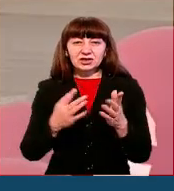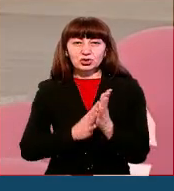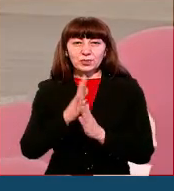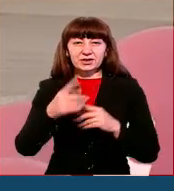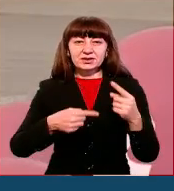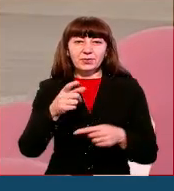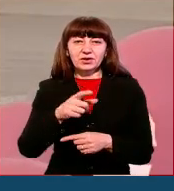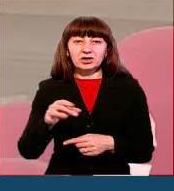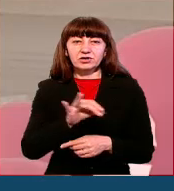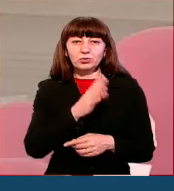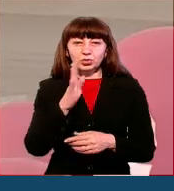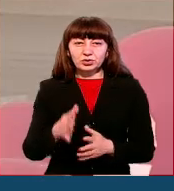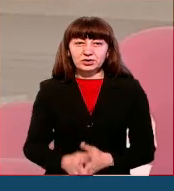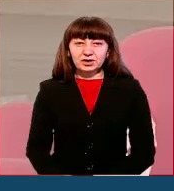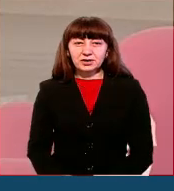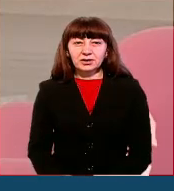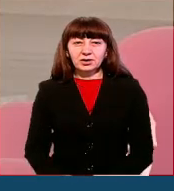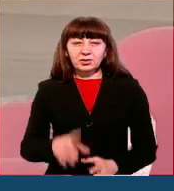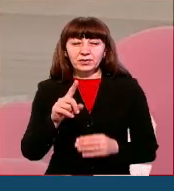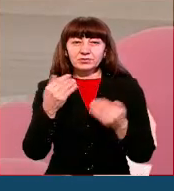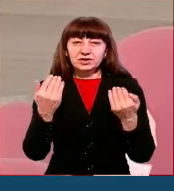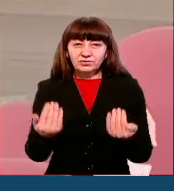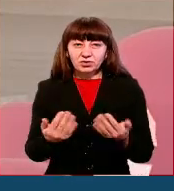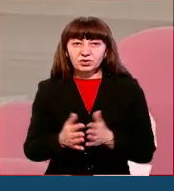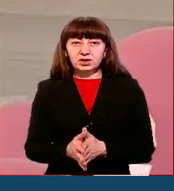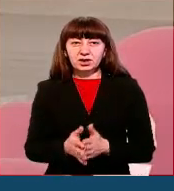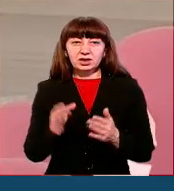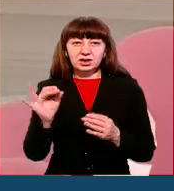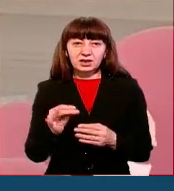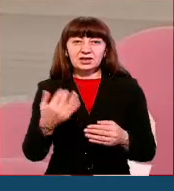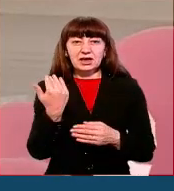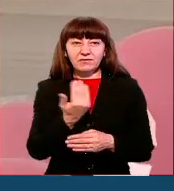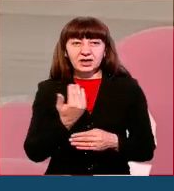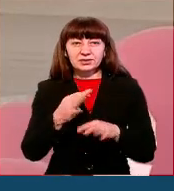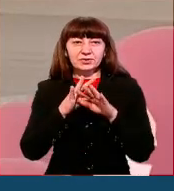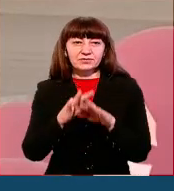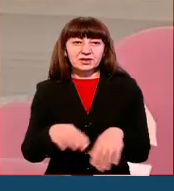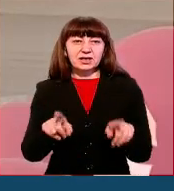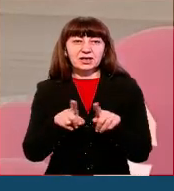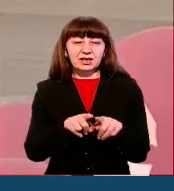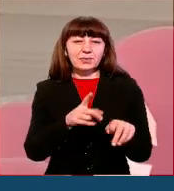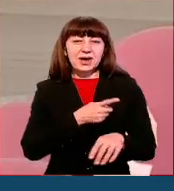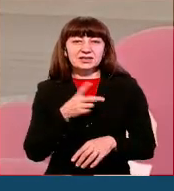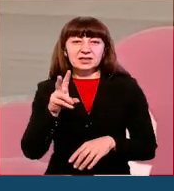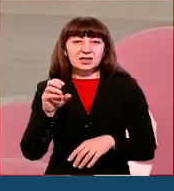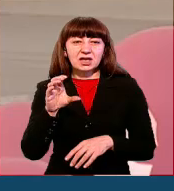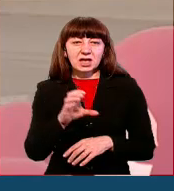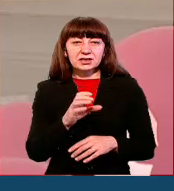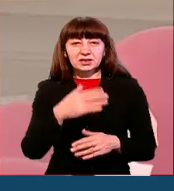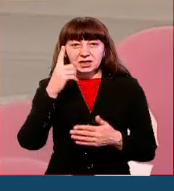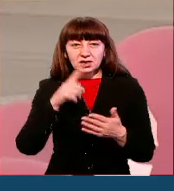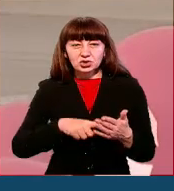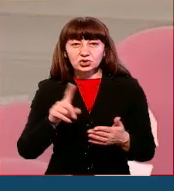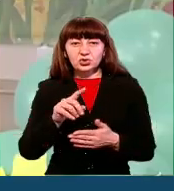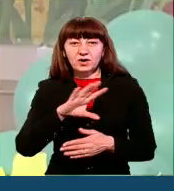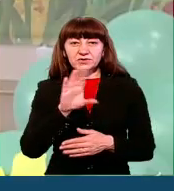наше будущее и передать дальше. Поэтому именно сегодня, именно для вас были проведены эти мастер-классы. Я надеюсь, что